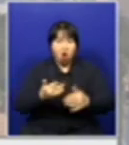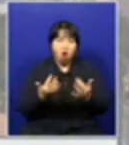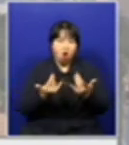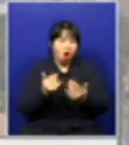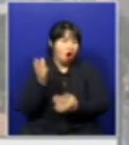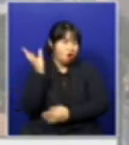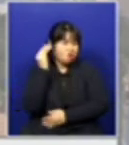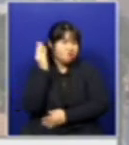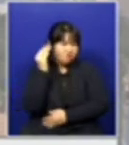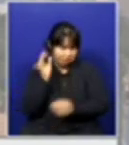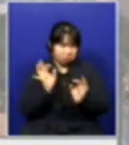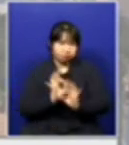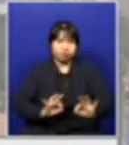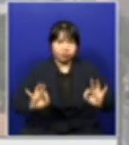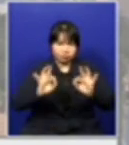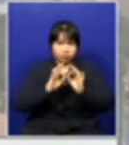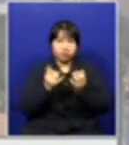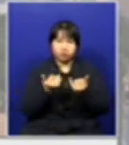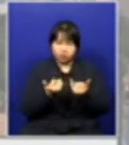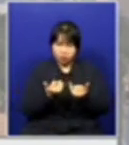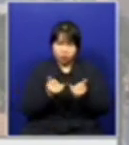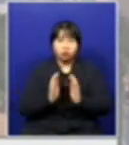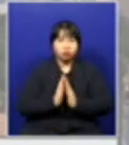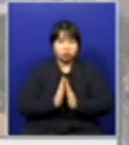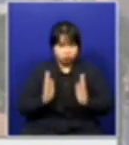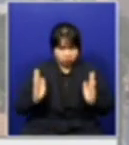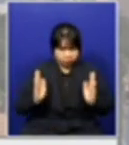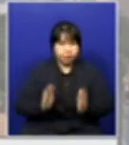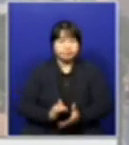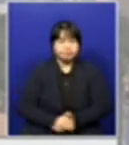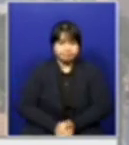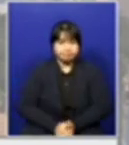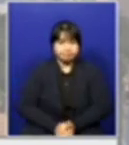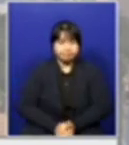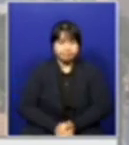ตอบครั้งสำคัญนี้อยู่ค่ะขอขอบพระคุณค่ะ ขอบคุณนักสาว